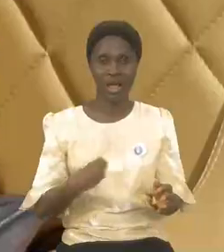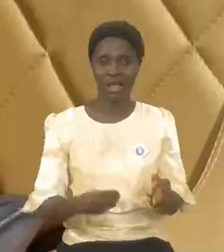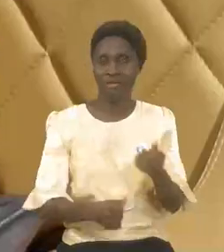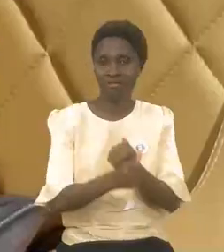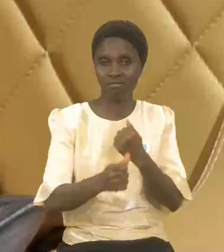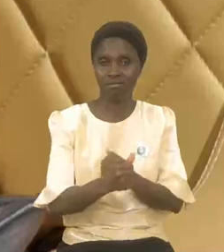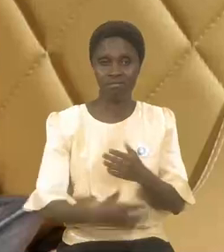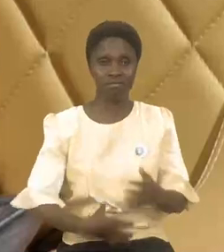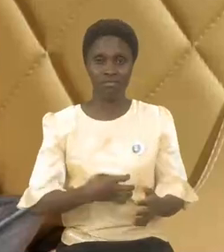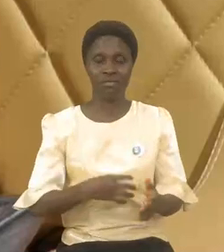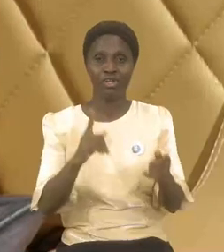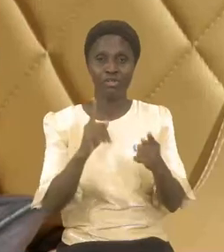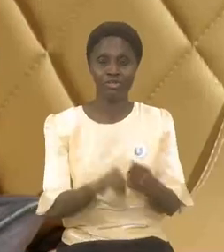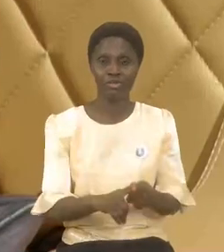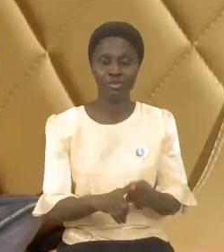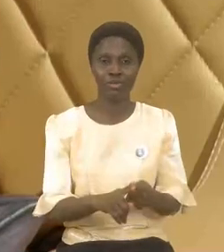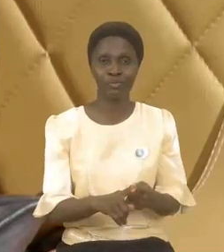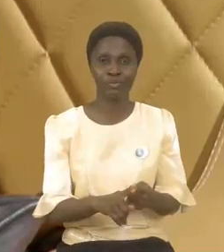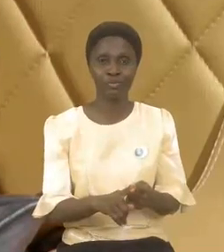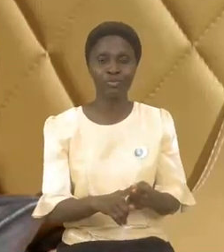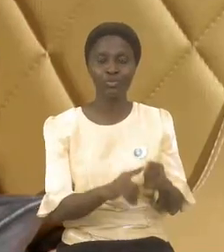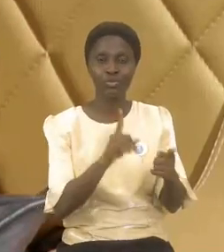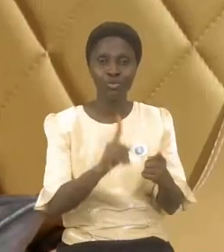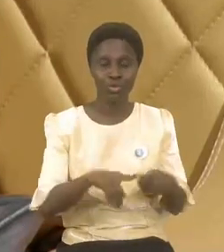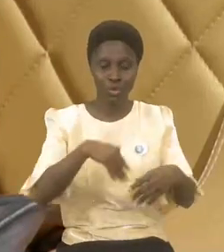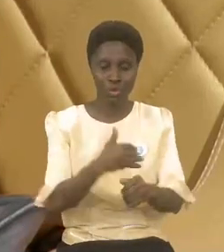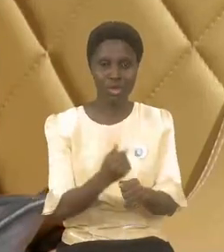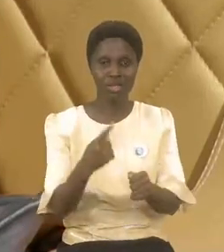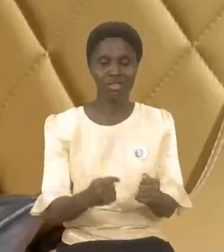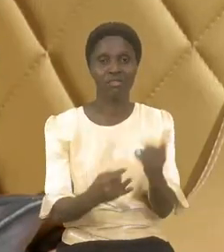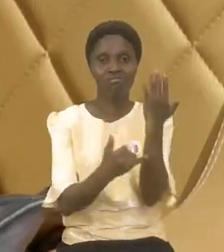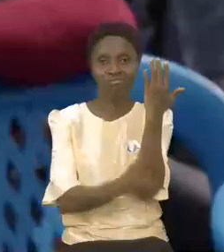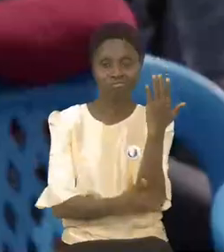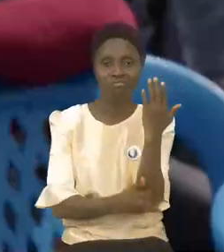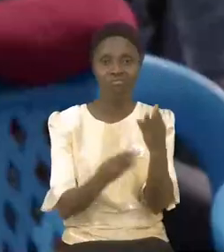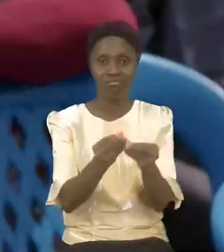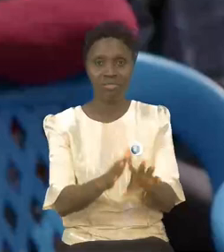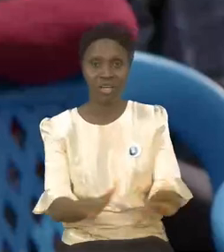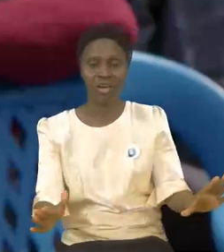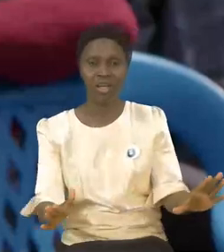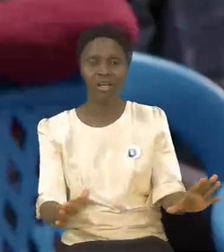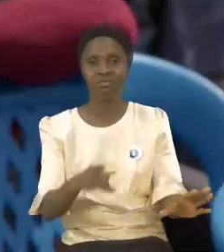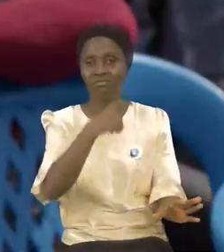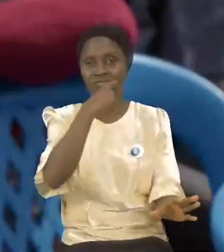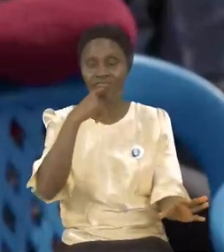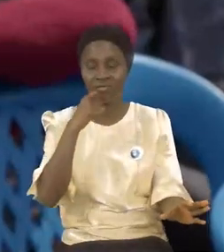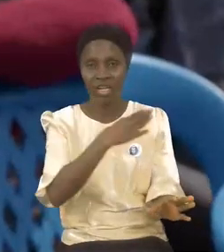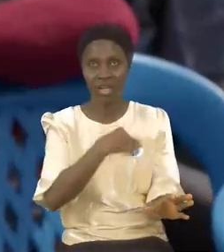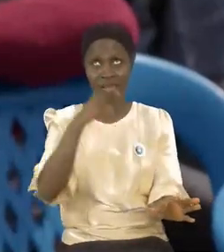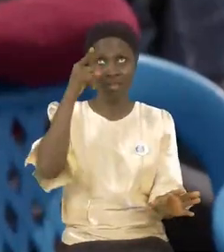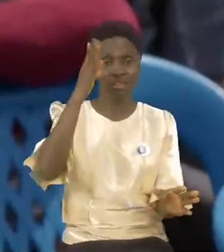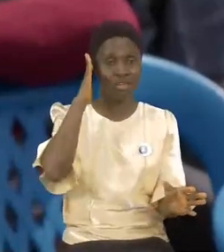et d'ardente fureur, qui réduira la terre en solitude et en exterminera